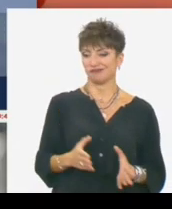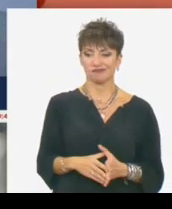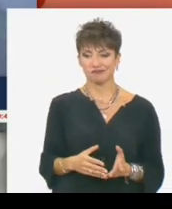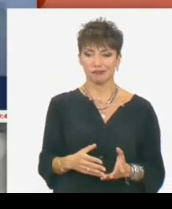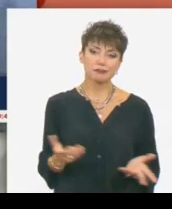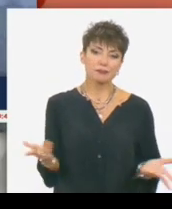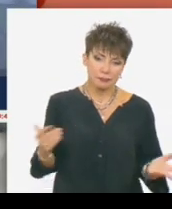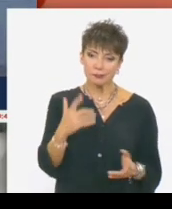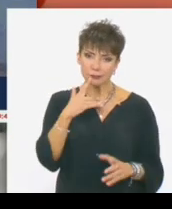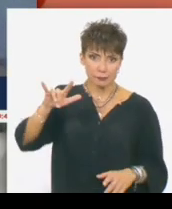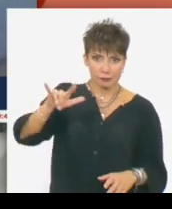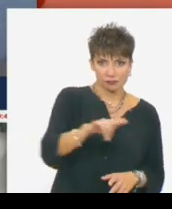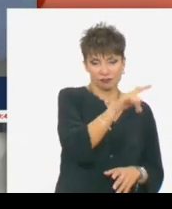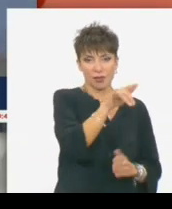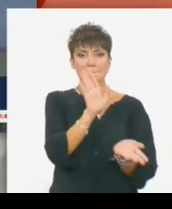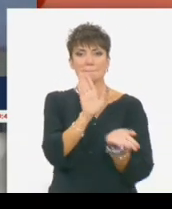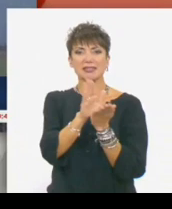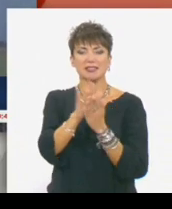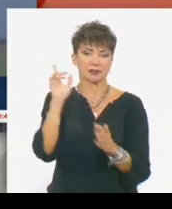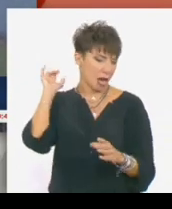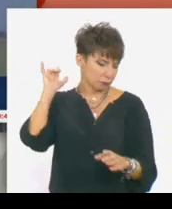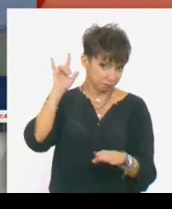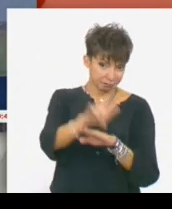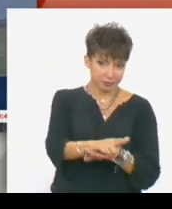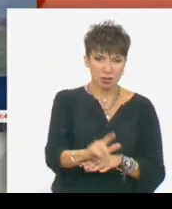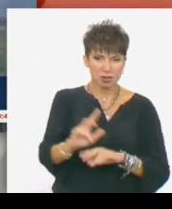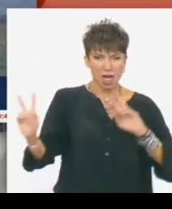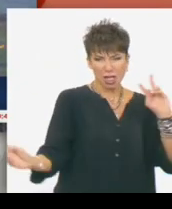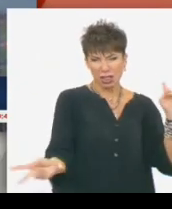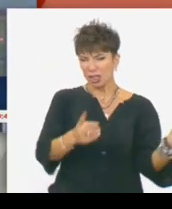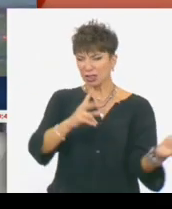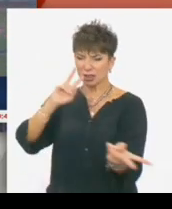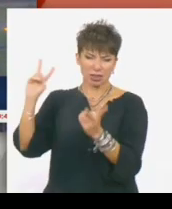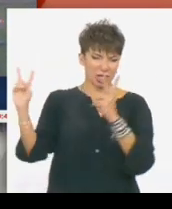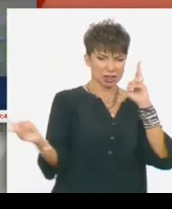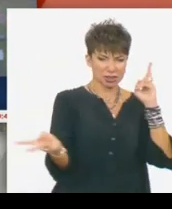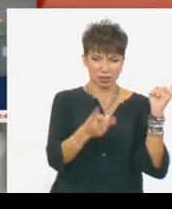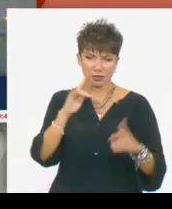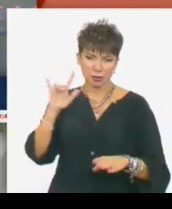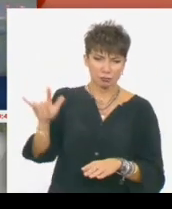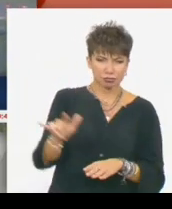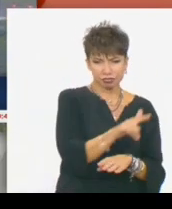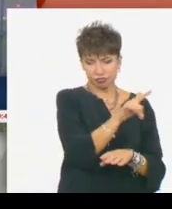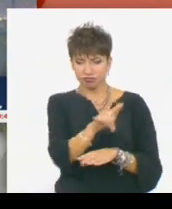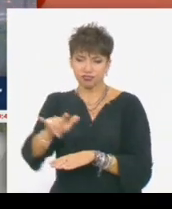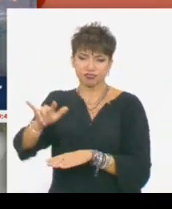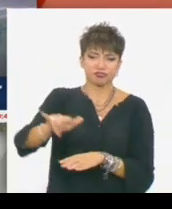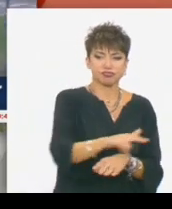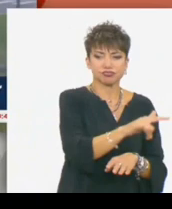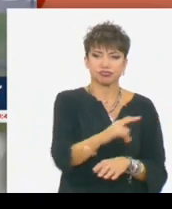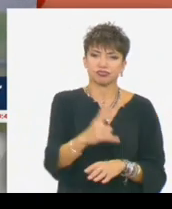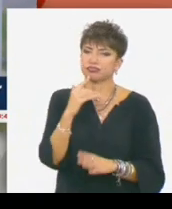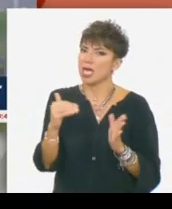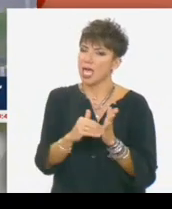Εφιαλτικές εικόνες στο αεροδρόμιο του Μάντσεστερ, καθώς ισχυροί άνεμοι μετατρέπουν σε πτήση τρόμου τη διαδικασία προσγείωσης για